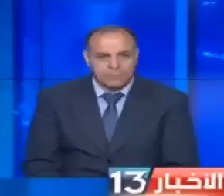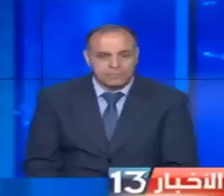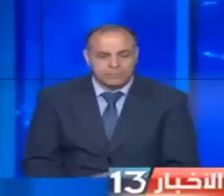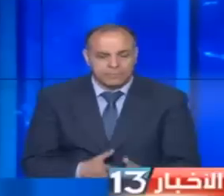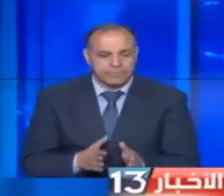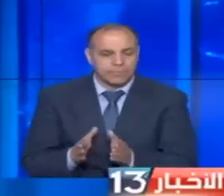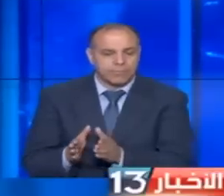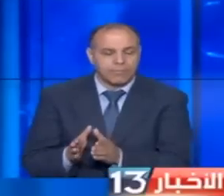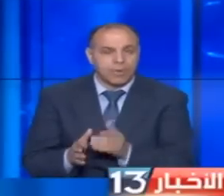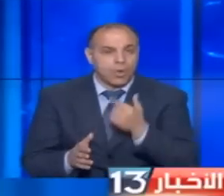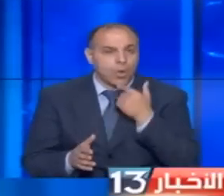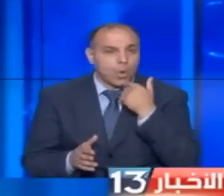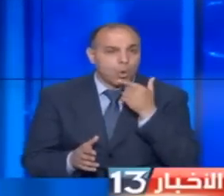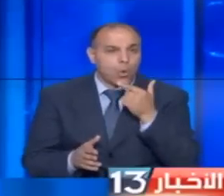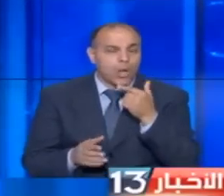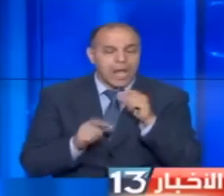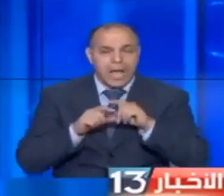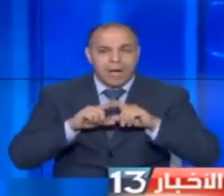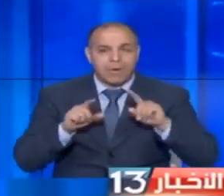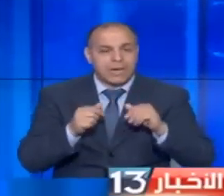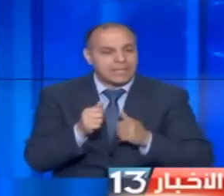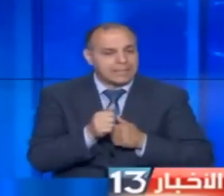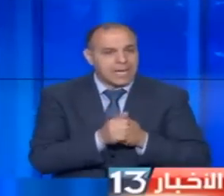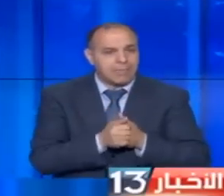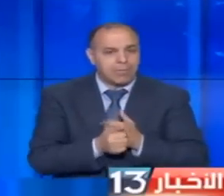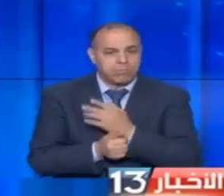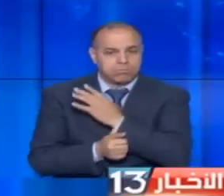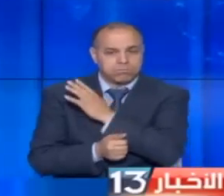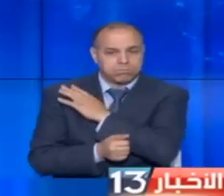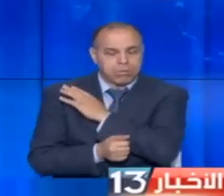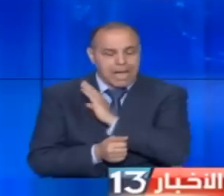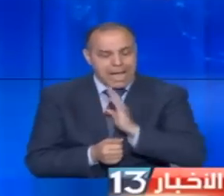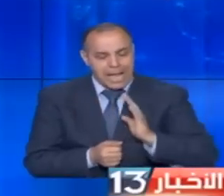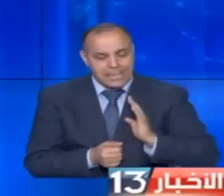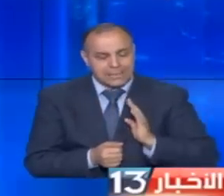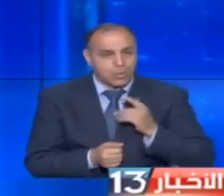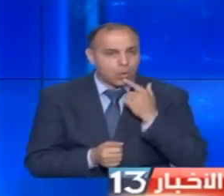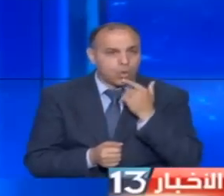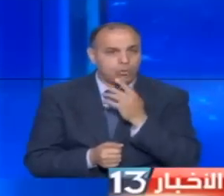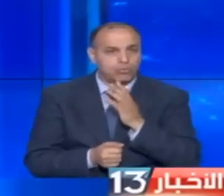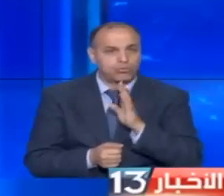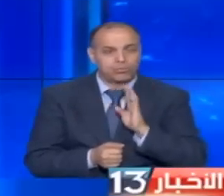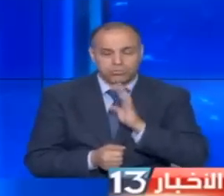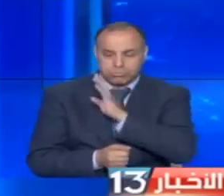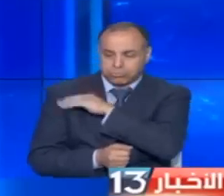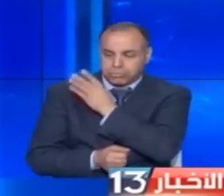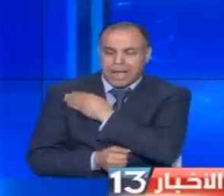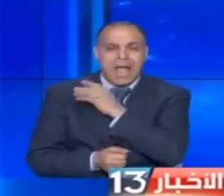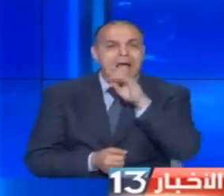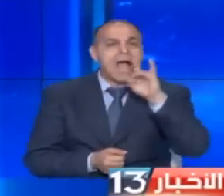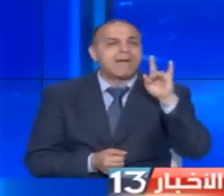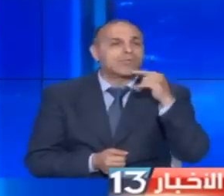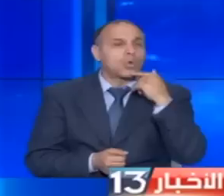نقلت مواقع اخباريه تابعه لقياده الجيش الليبي العامه بقياده اللواء